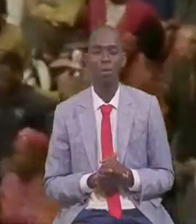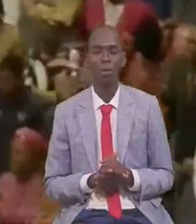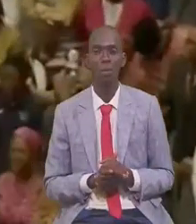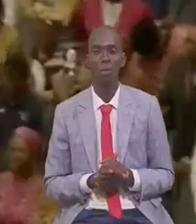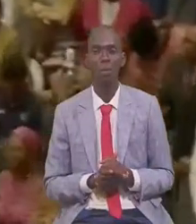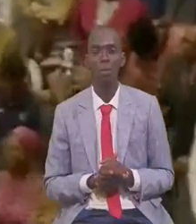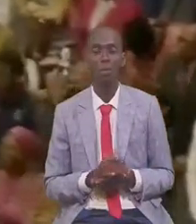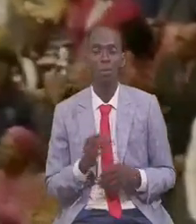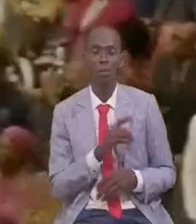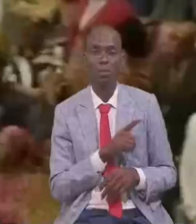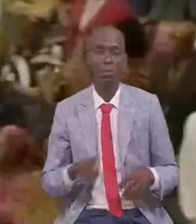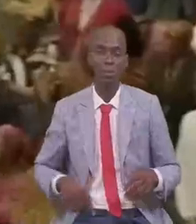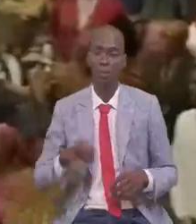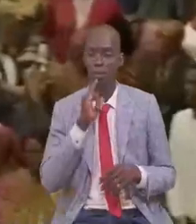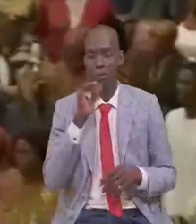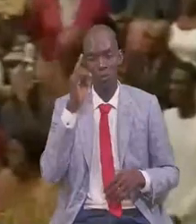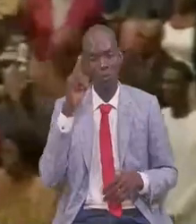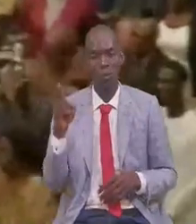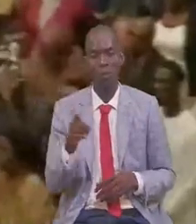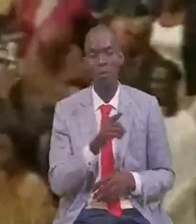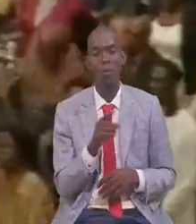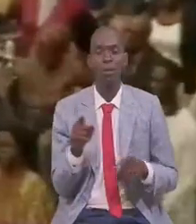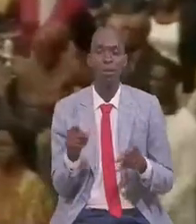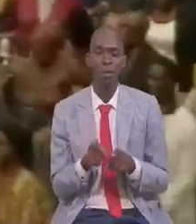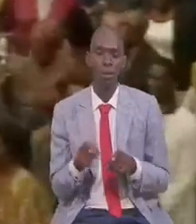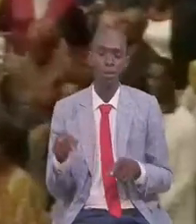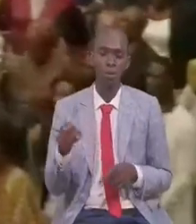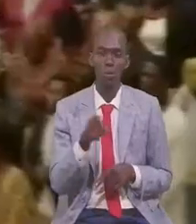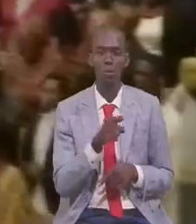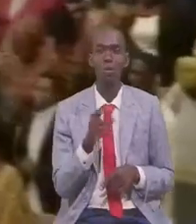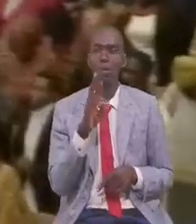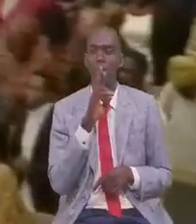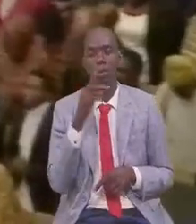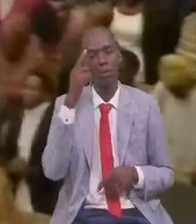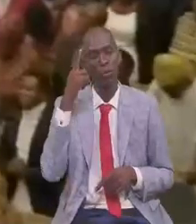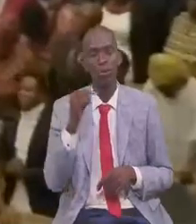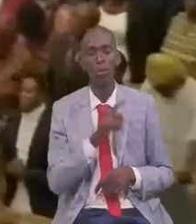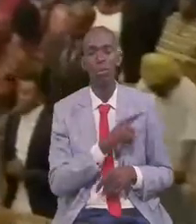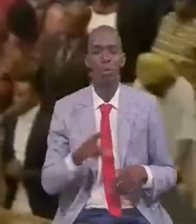Le Seigneur est pour toi, comme tu es pour le Seigneur.